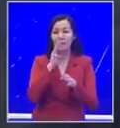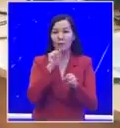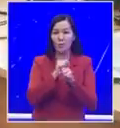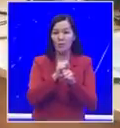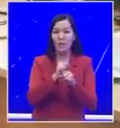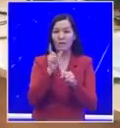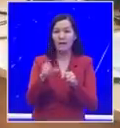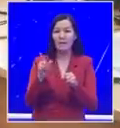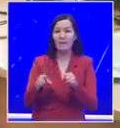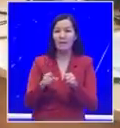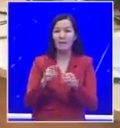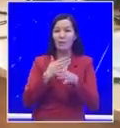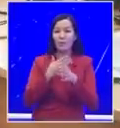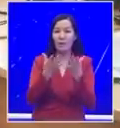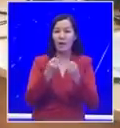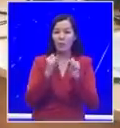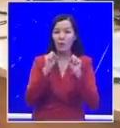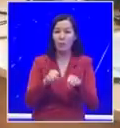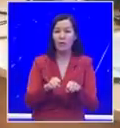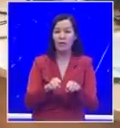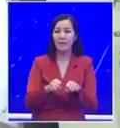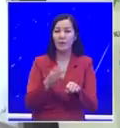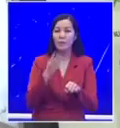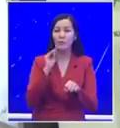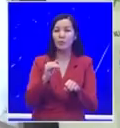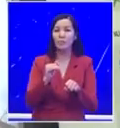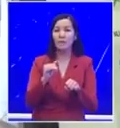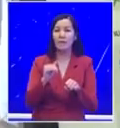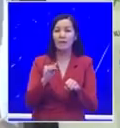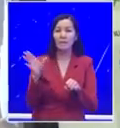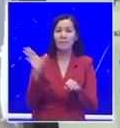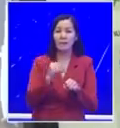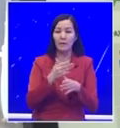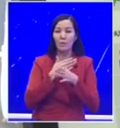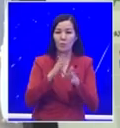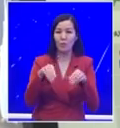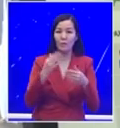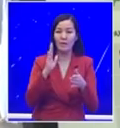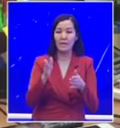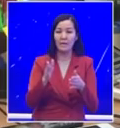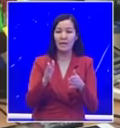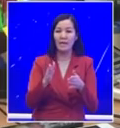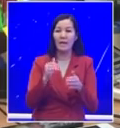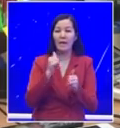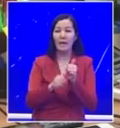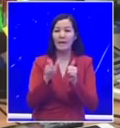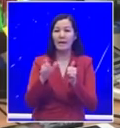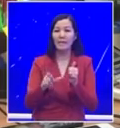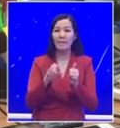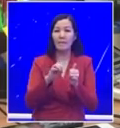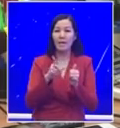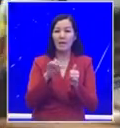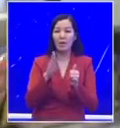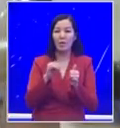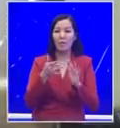Өңірде 3000-нан аса адам ақысыз еңбек демалысына жіберілген. Соларға да қолдау көрсетілмек. Ол үшін әр адам ЕГОВ порталы